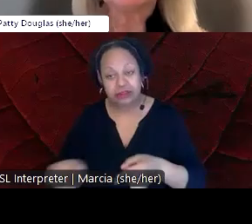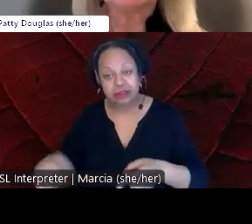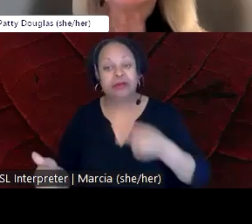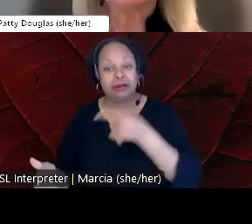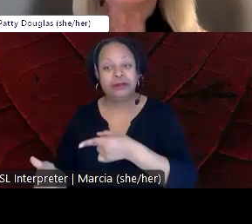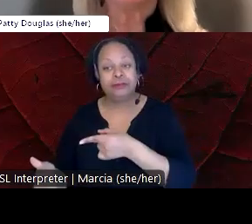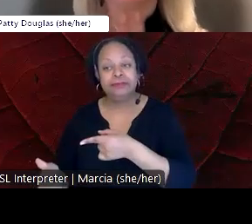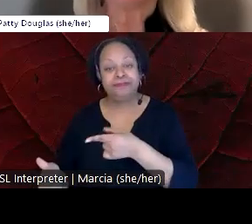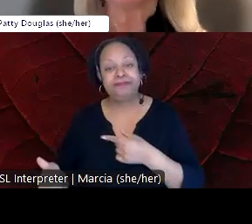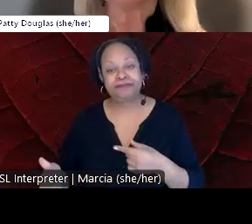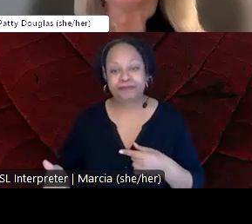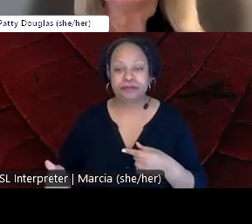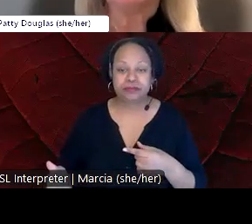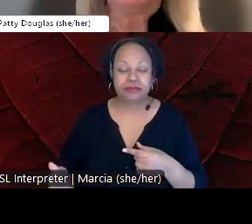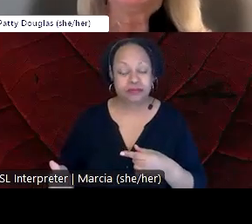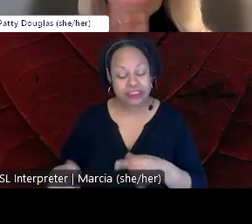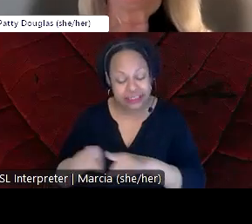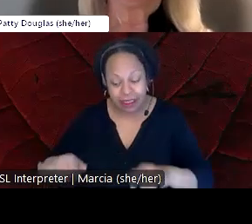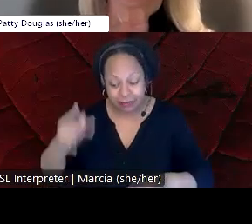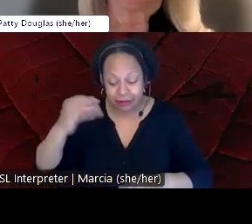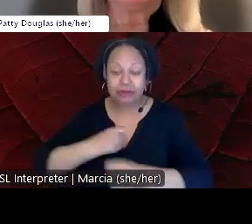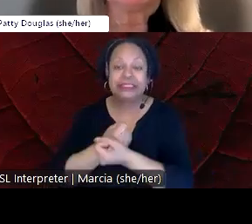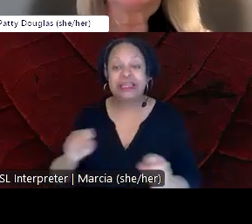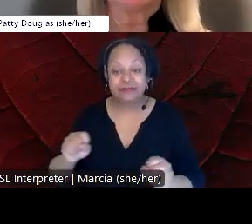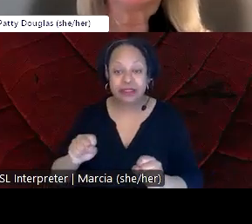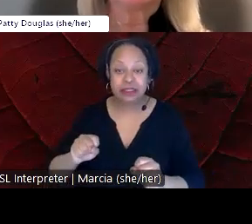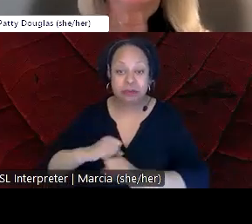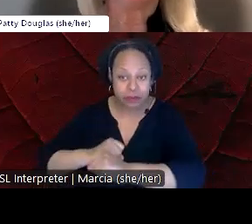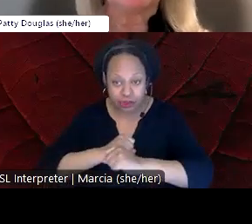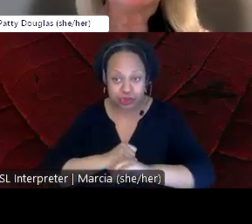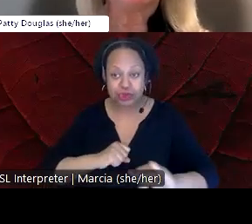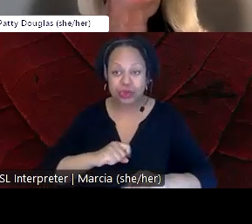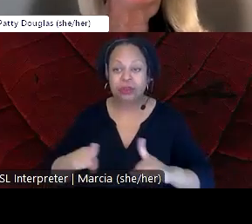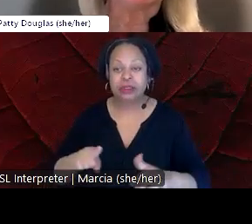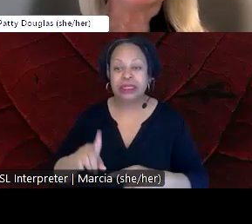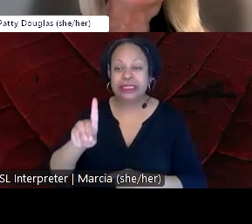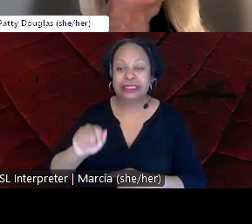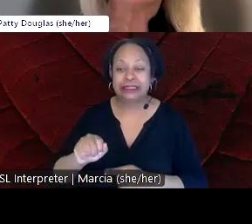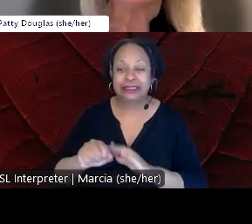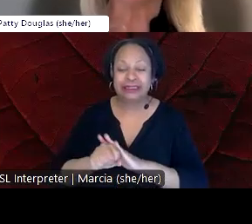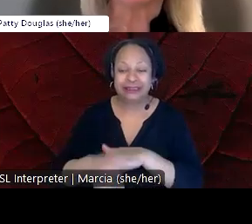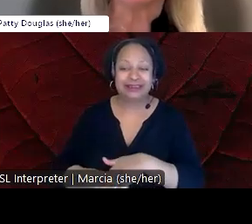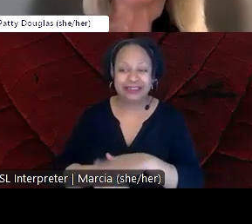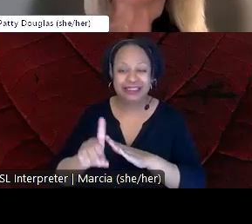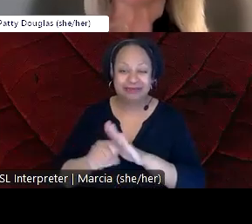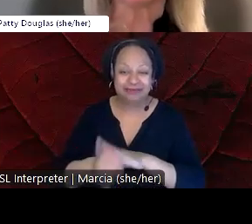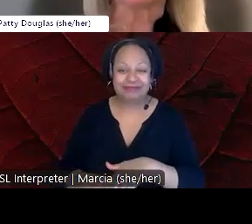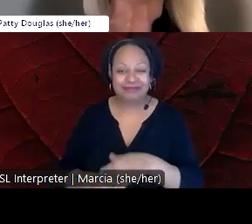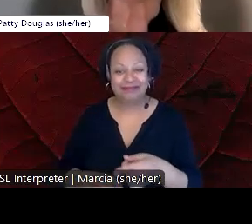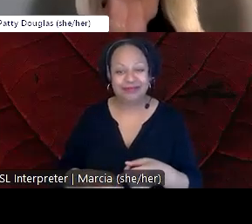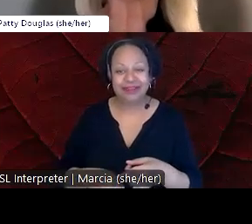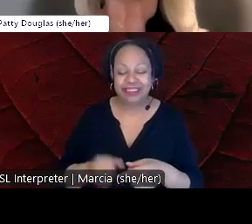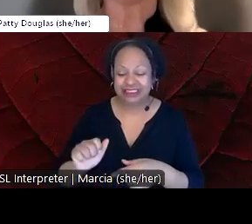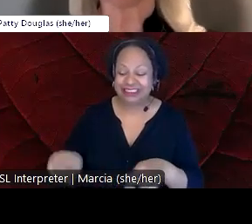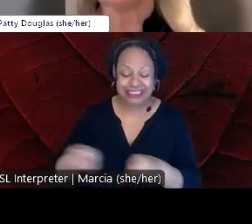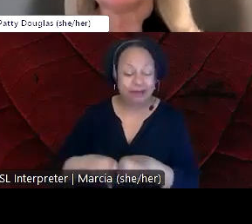est interconnecté, comme nous l'avons dit, à d'autres formes d'oppression. Et les personnes neurodivergentes ont le droit, comme toute autre